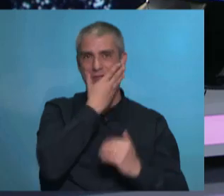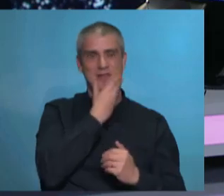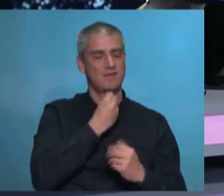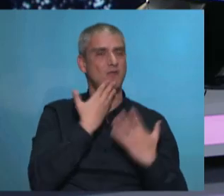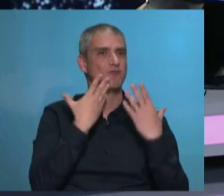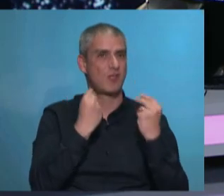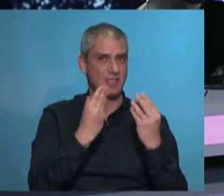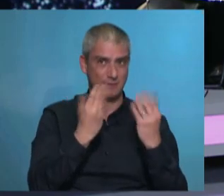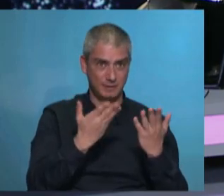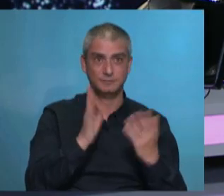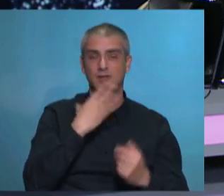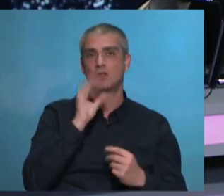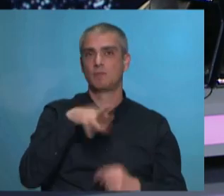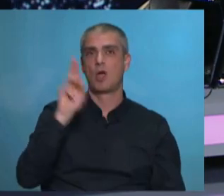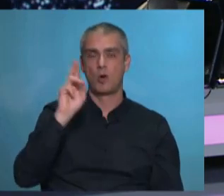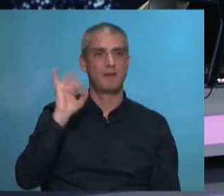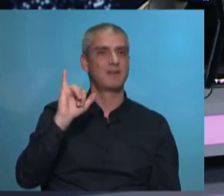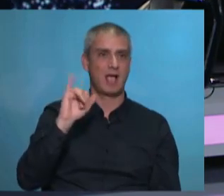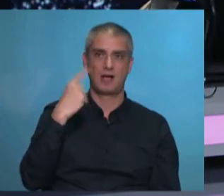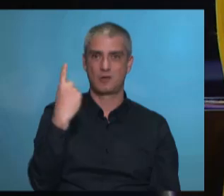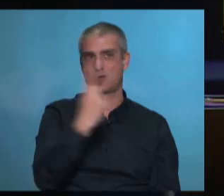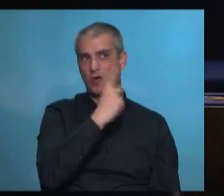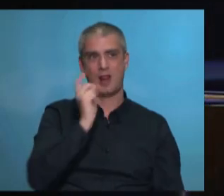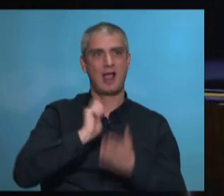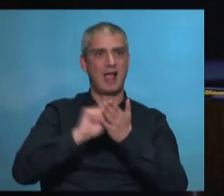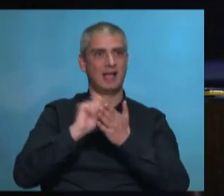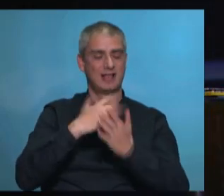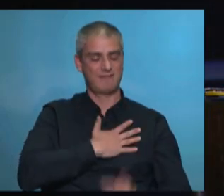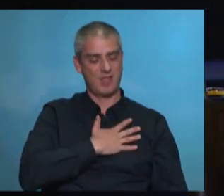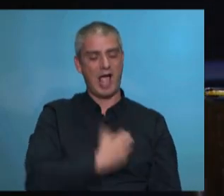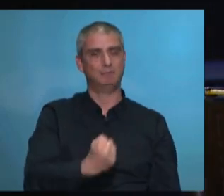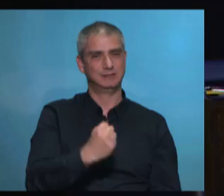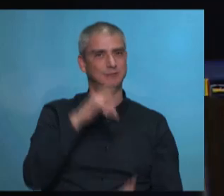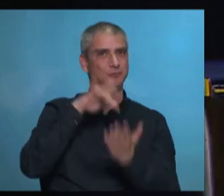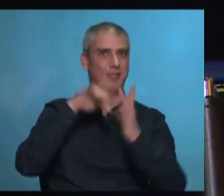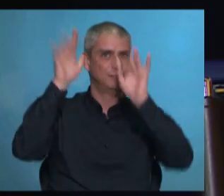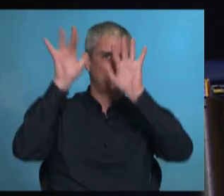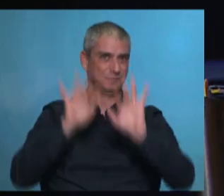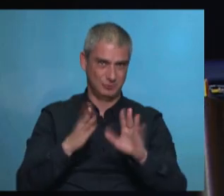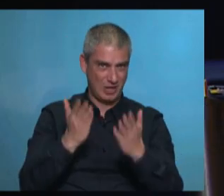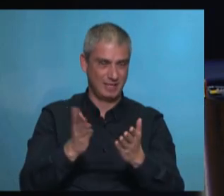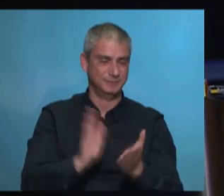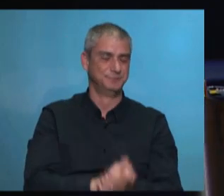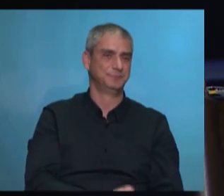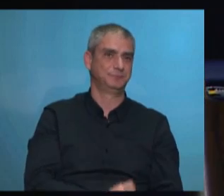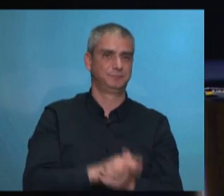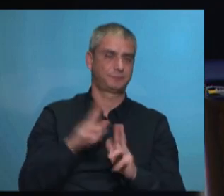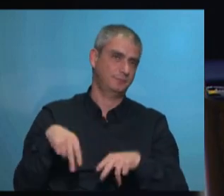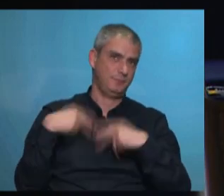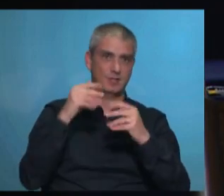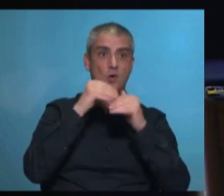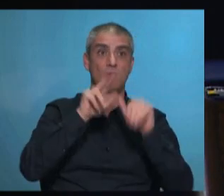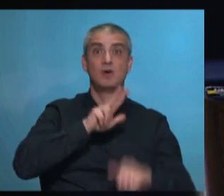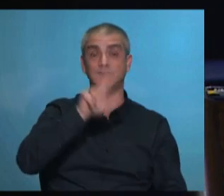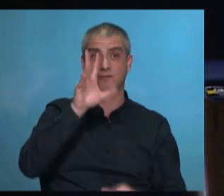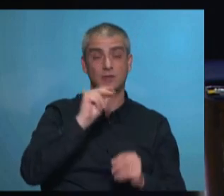תודה רבה, ותודה גם לרובי ויערה, כל כתבינו האמיצים בשלג. בוא נחזור לגבול הצפון